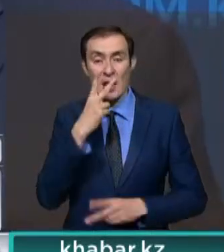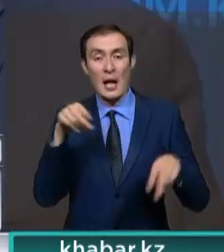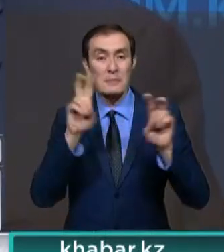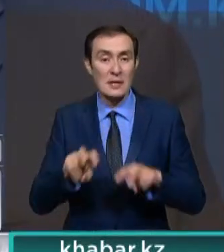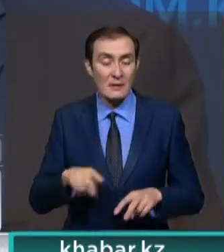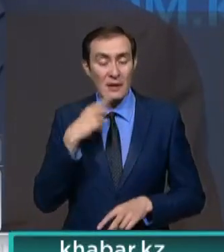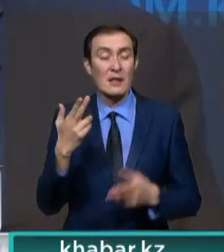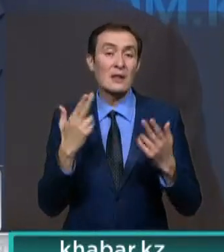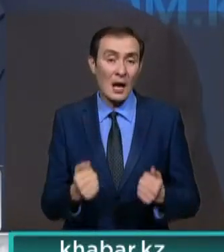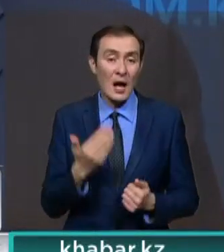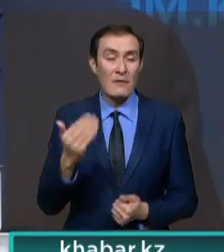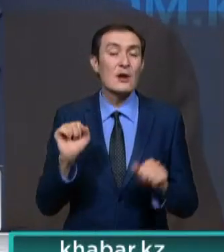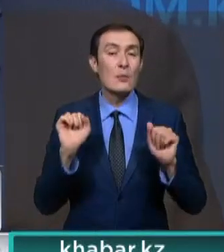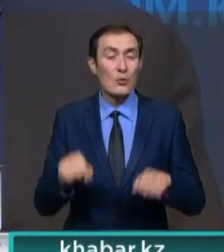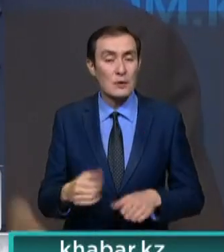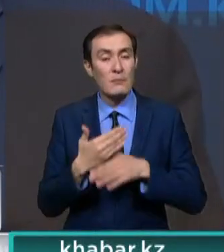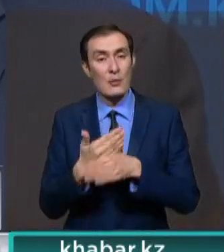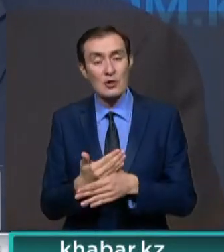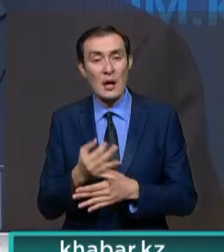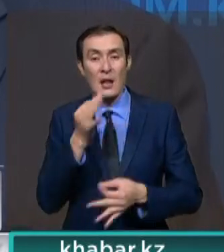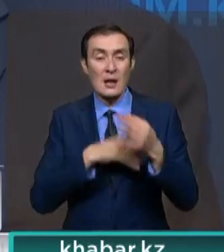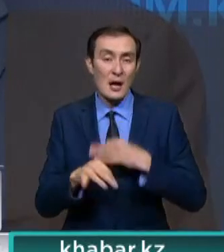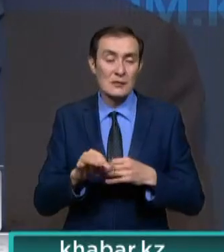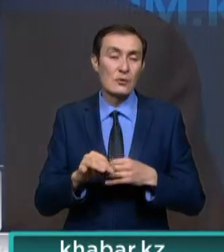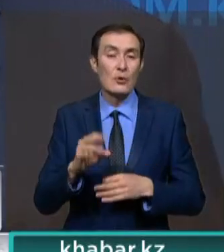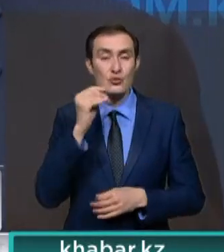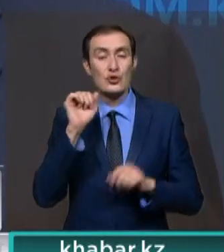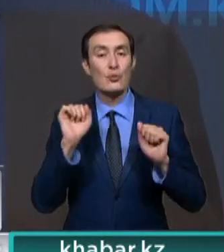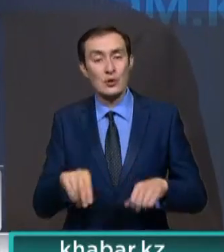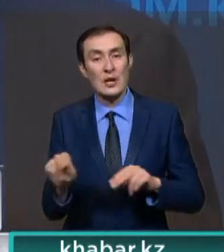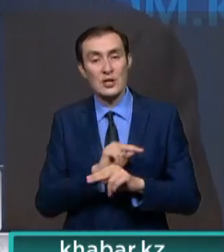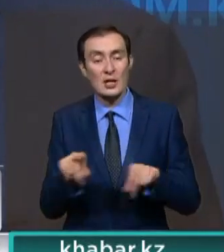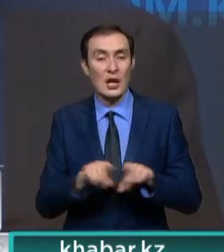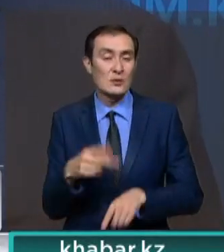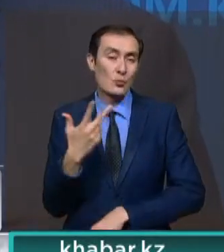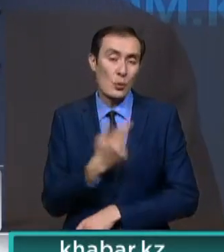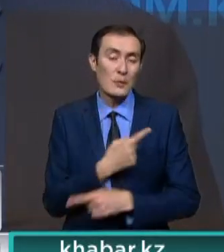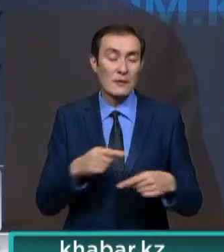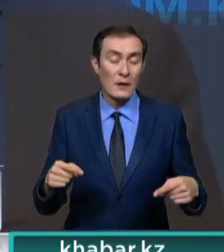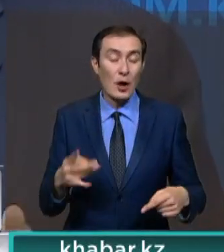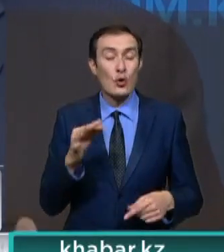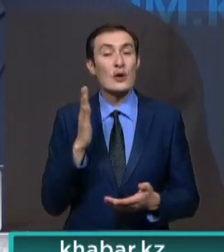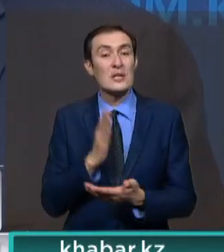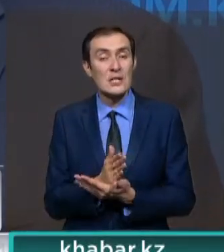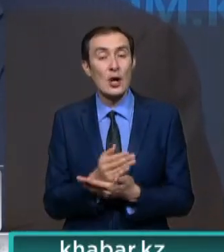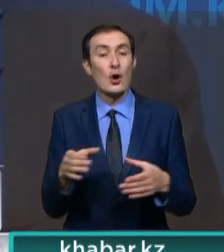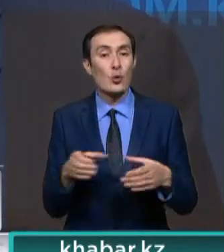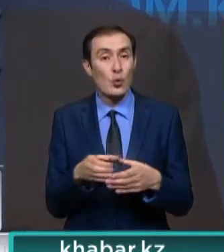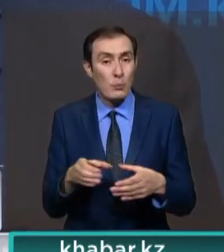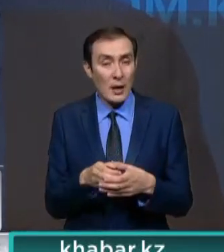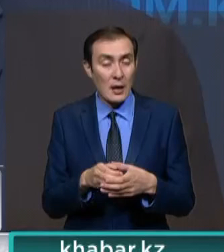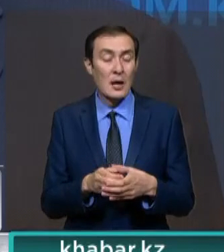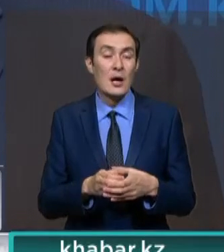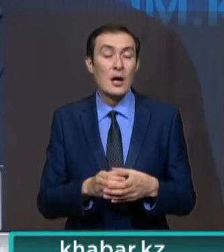говорят, да, вам можно помочь лекарствами, вызвать овуляцию, мужчину можно пролечить лекарствами, но есть группа